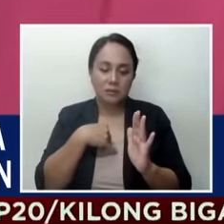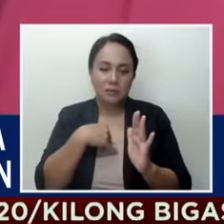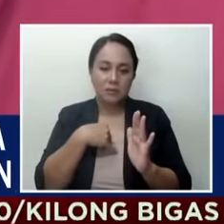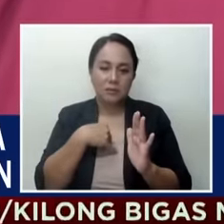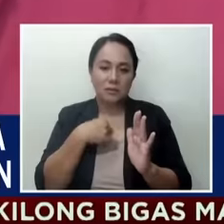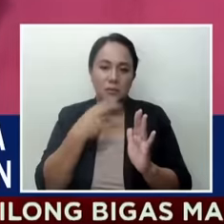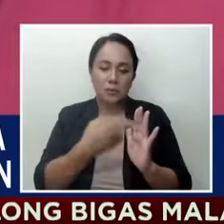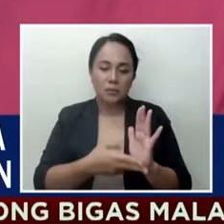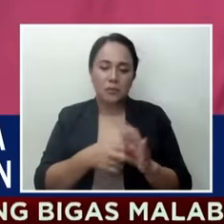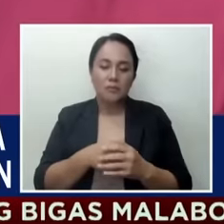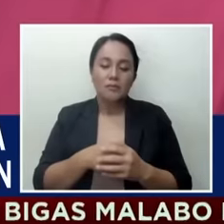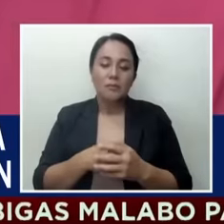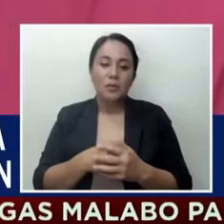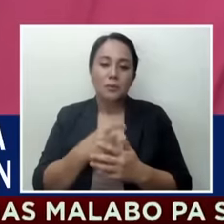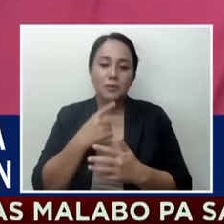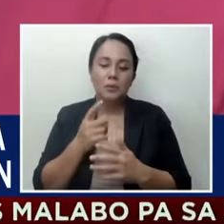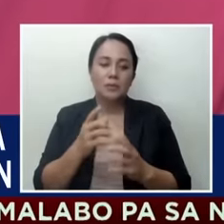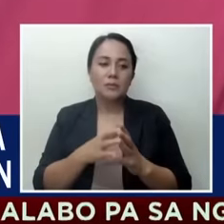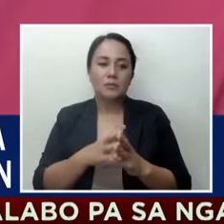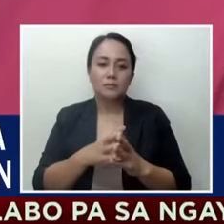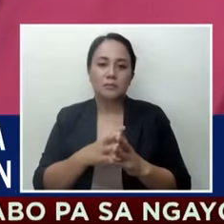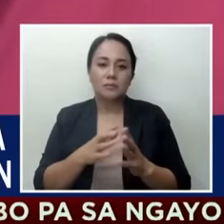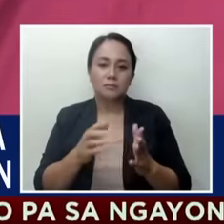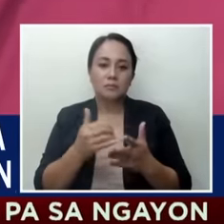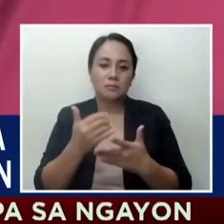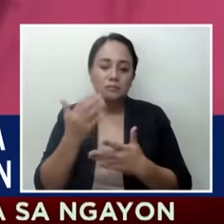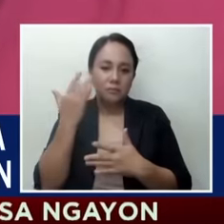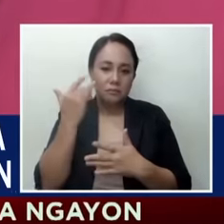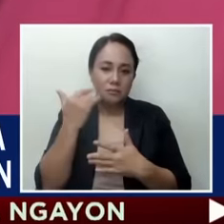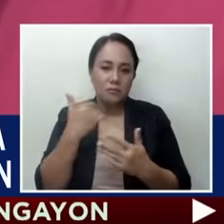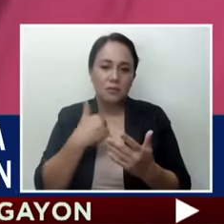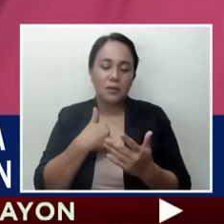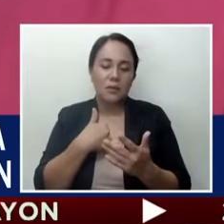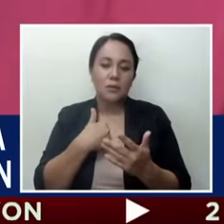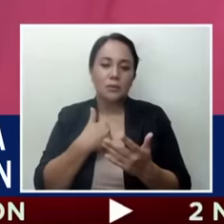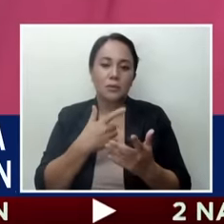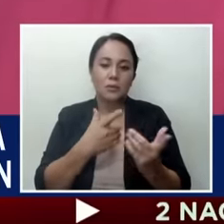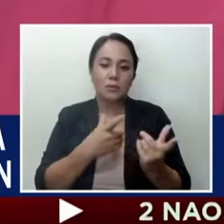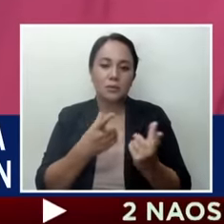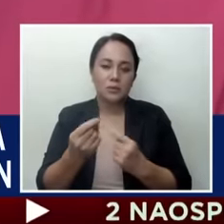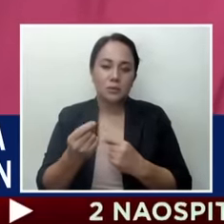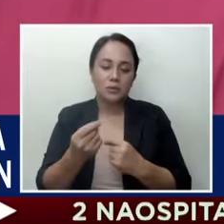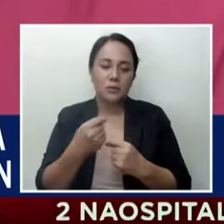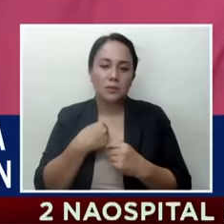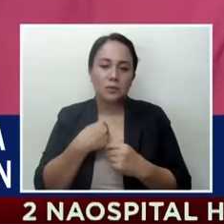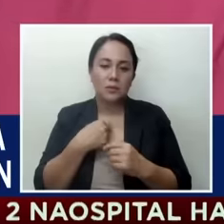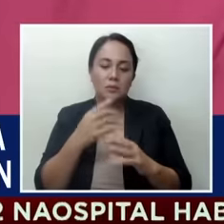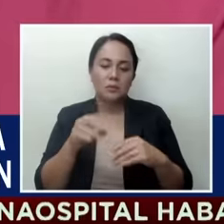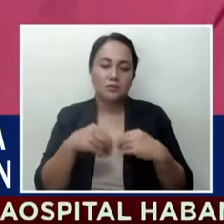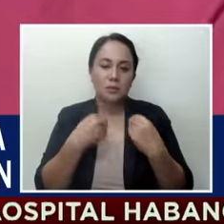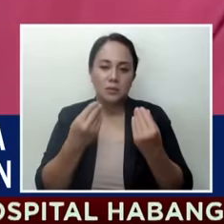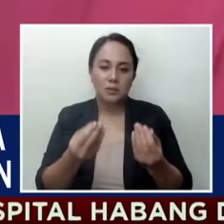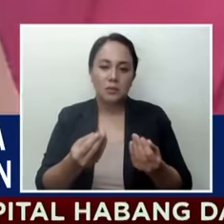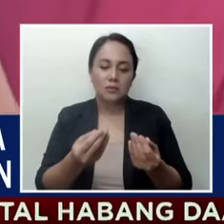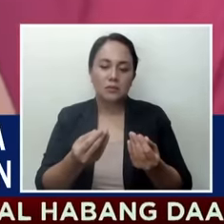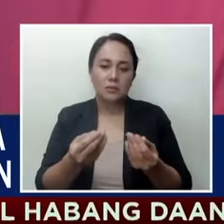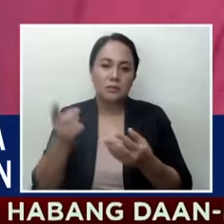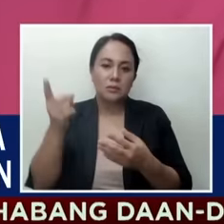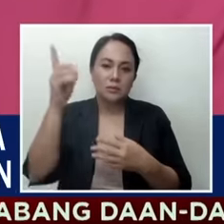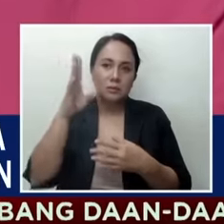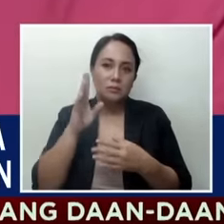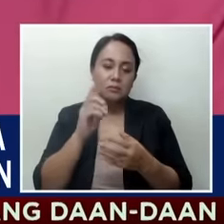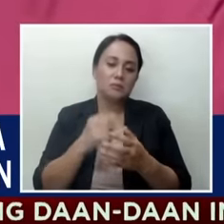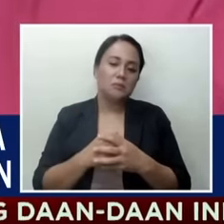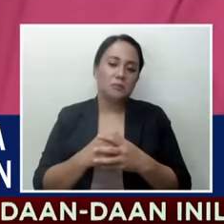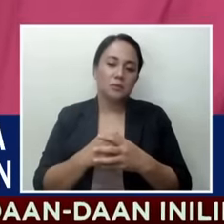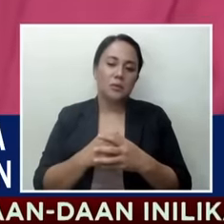ma'am, napakalaking bagay yun kasi sabi ko po, sugal po yung ginawa ko at napagbigyan naman po ako ng ama natin sa taas.